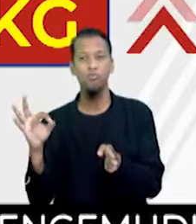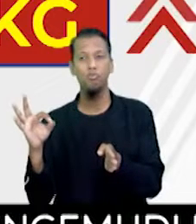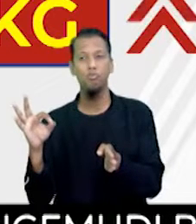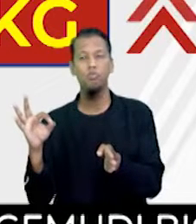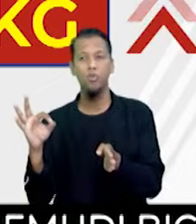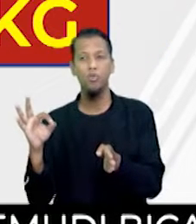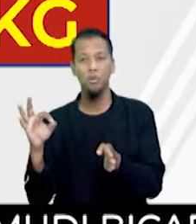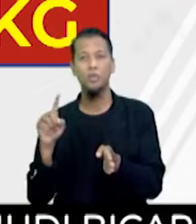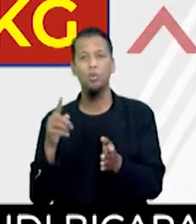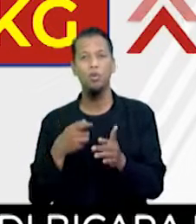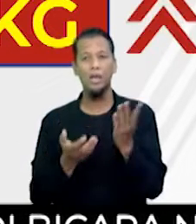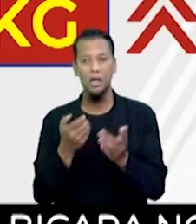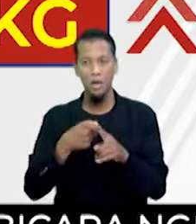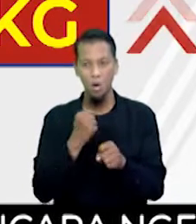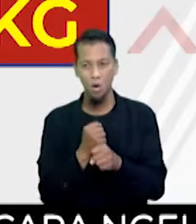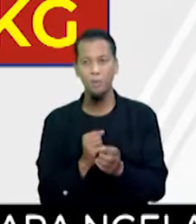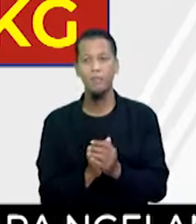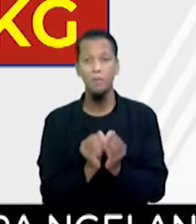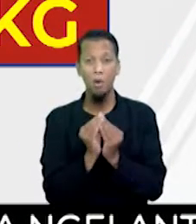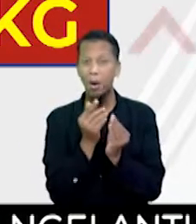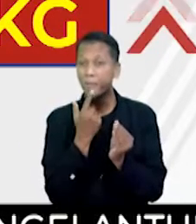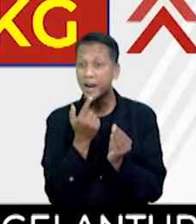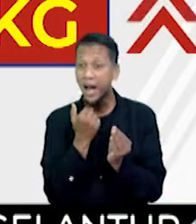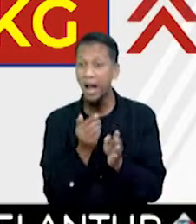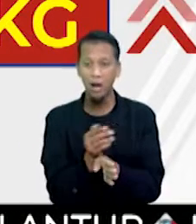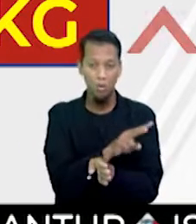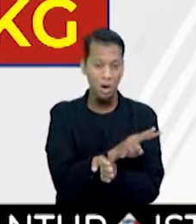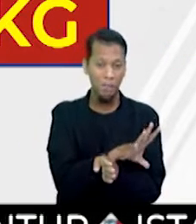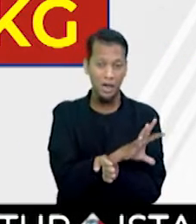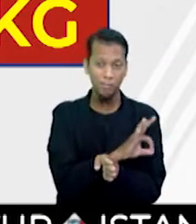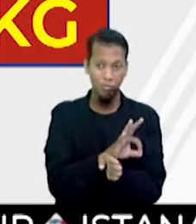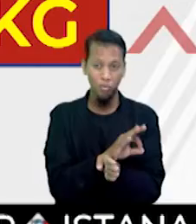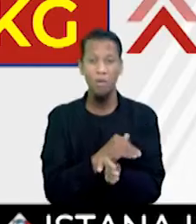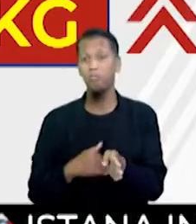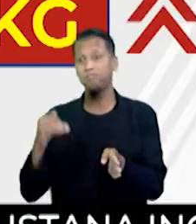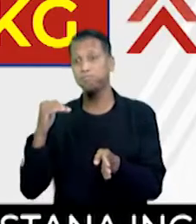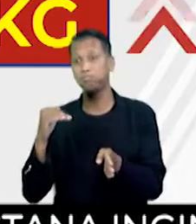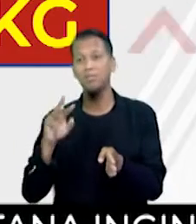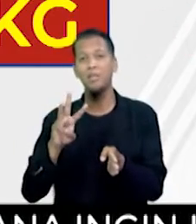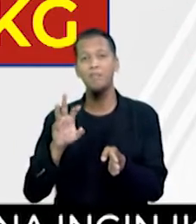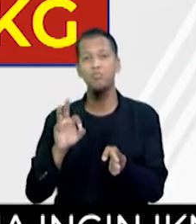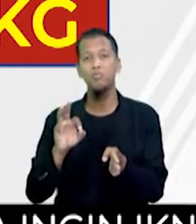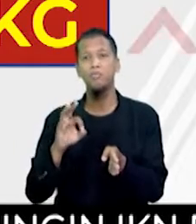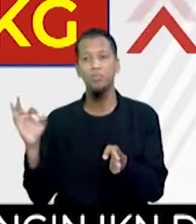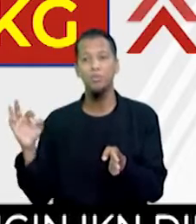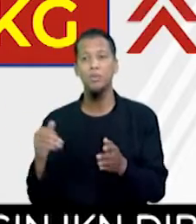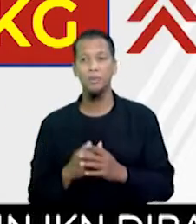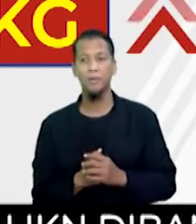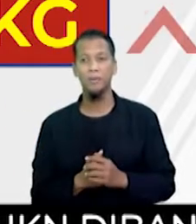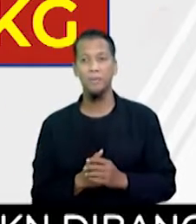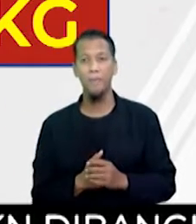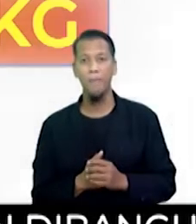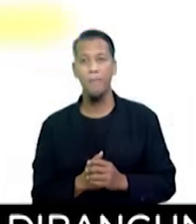per kilogram. Bawang merah yang sebelumnya dijual dengan harga Rp25.000 kini naik menjadi Rp35.000 per